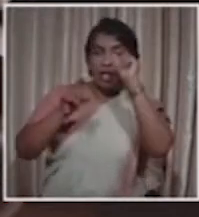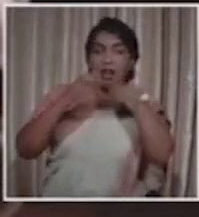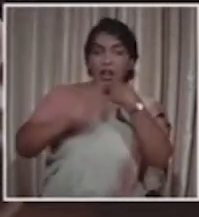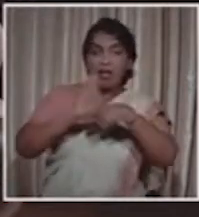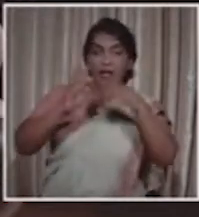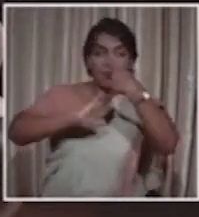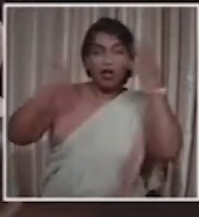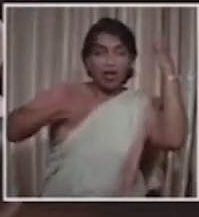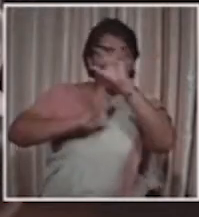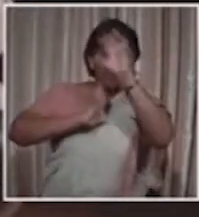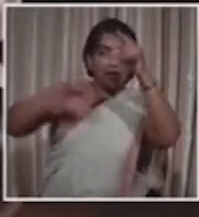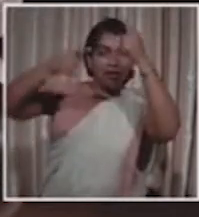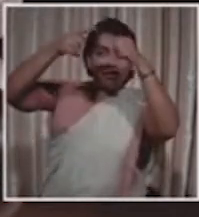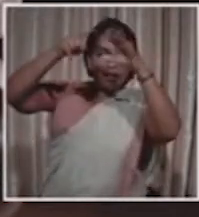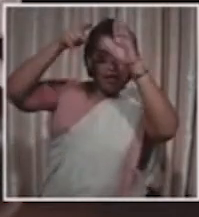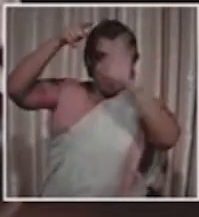පහළ වැටෙනකොට